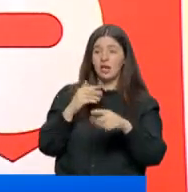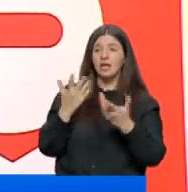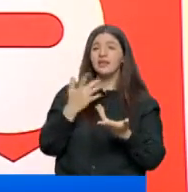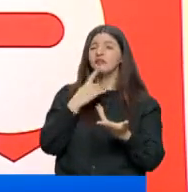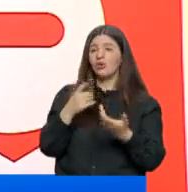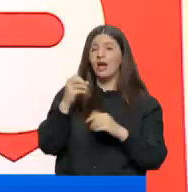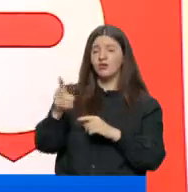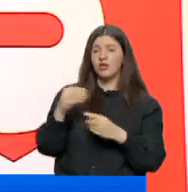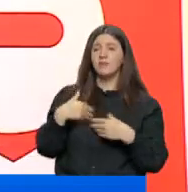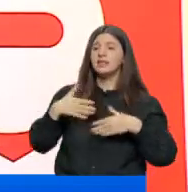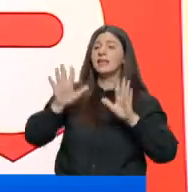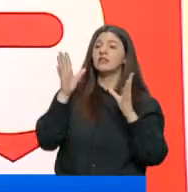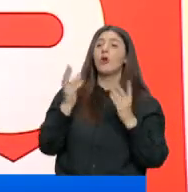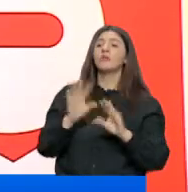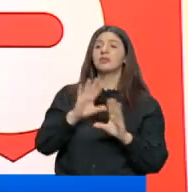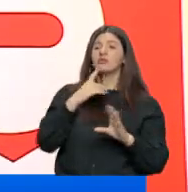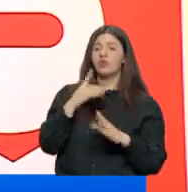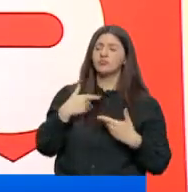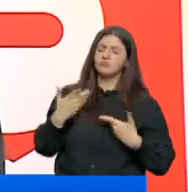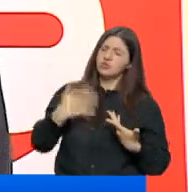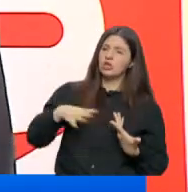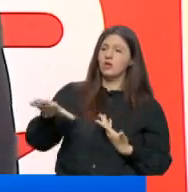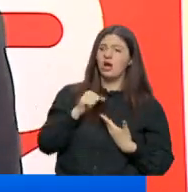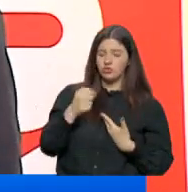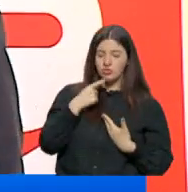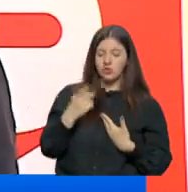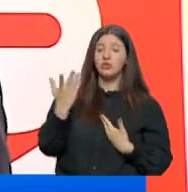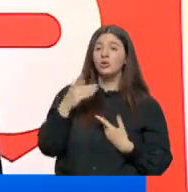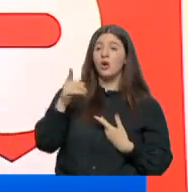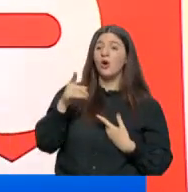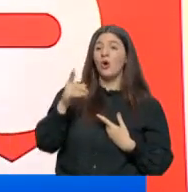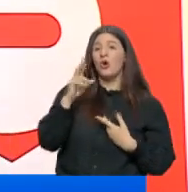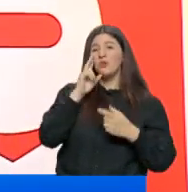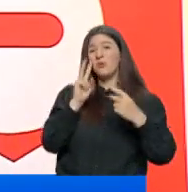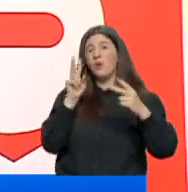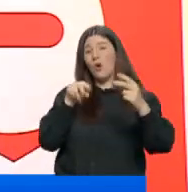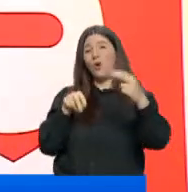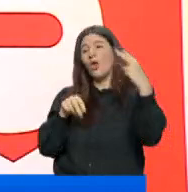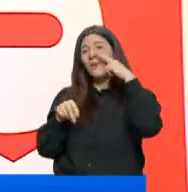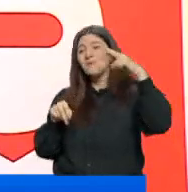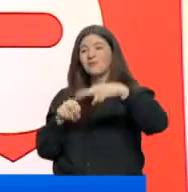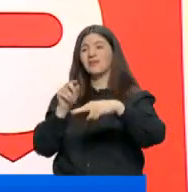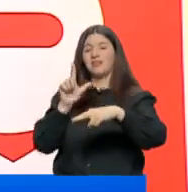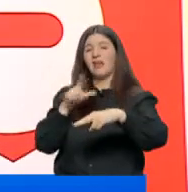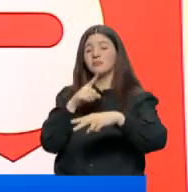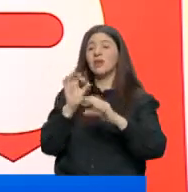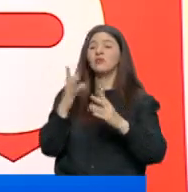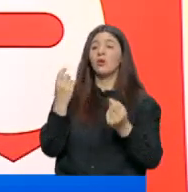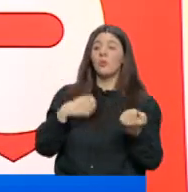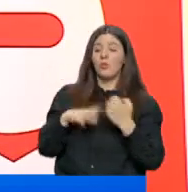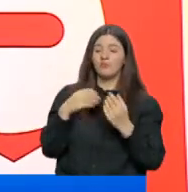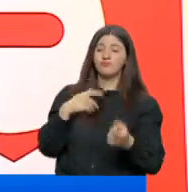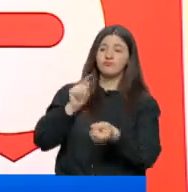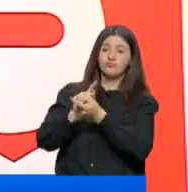diyor? Erdoğan'a teslim olmadık diyor. Biz istediğimizi aldık diyor. Dolayısıyla bir de o cepheden bakmak lazım. Ya sonuçta şöyle bir, maalesef şöyle bir durumla